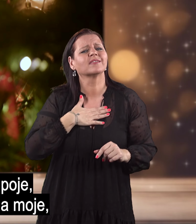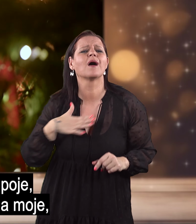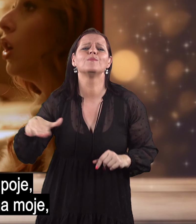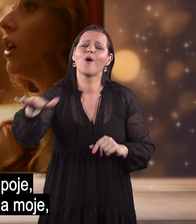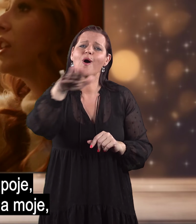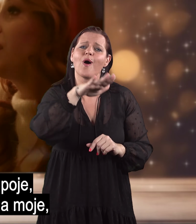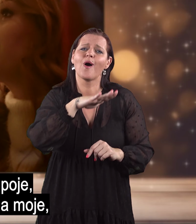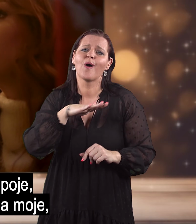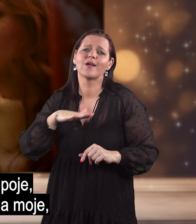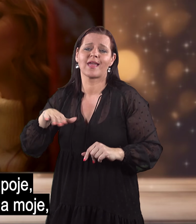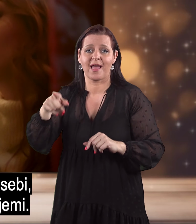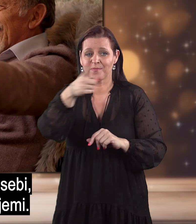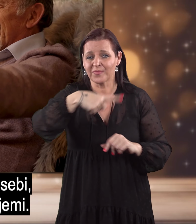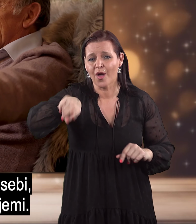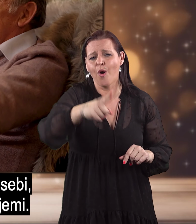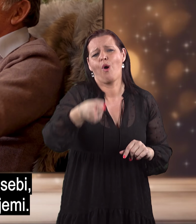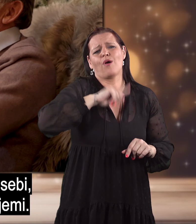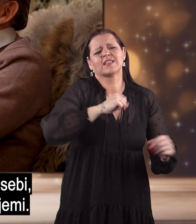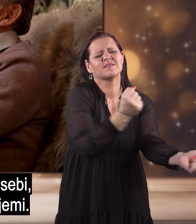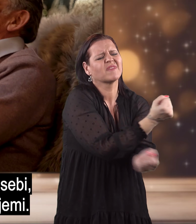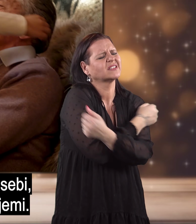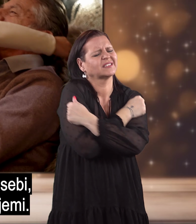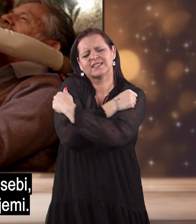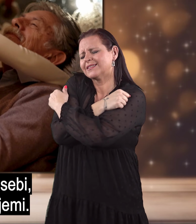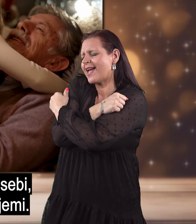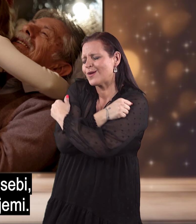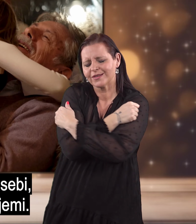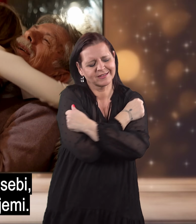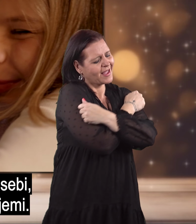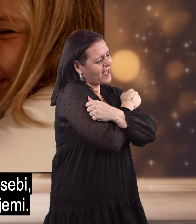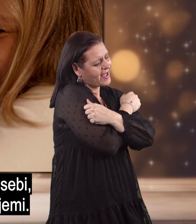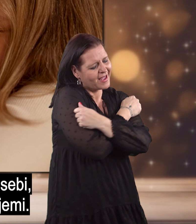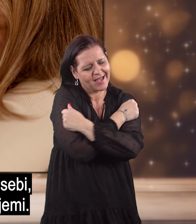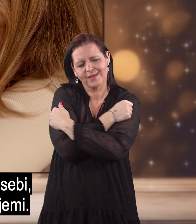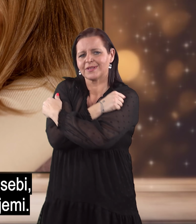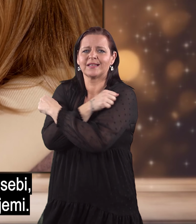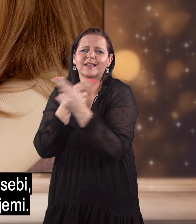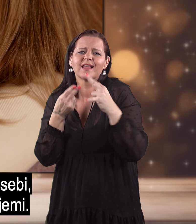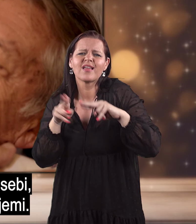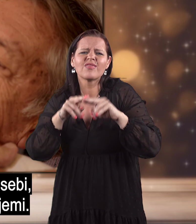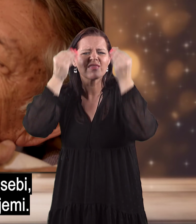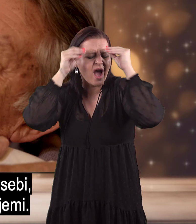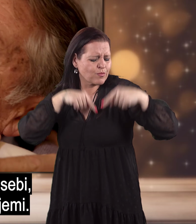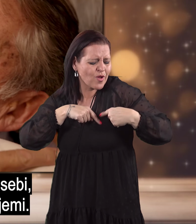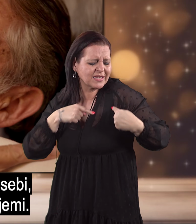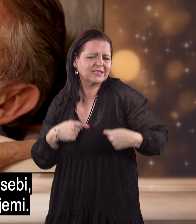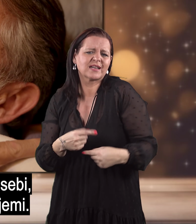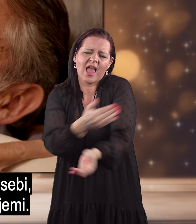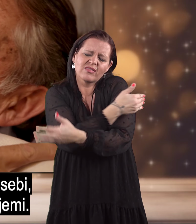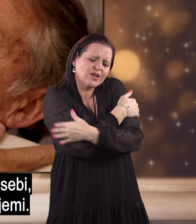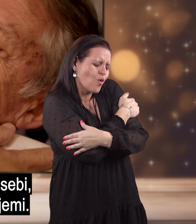spomni na moje. Oni me stisnejo k sebi,